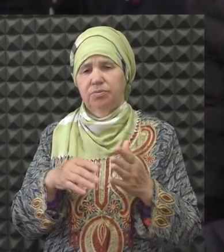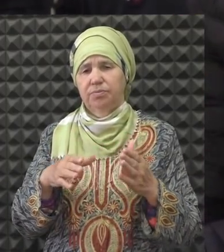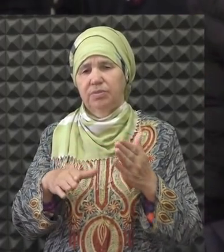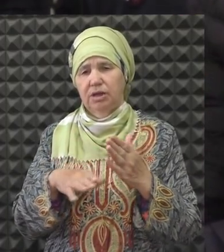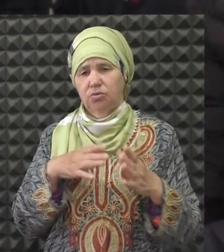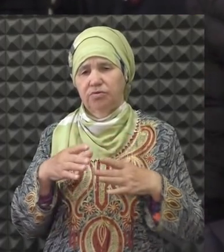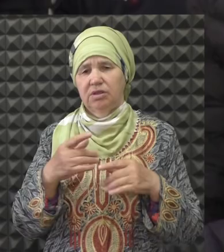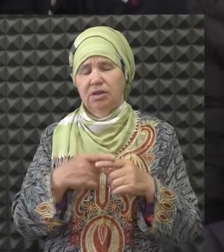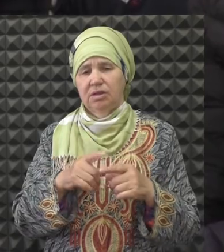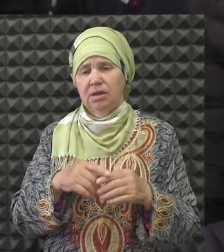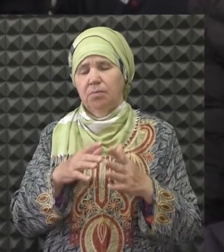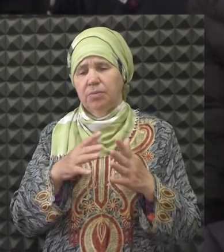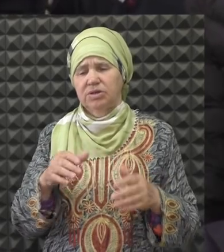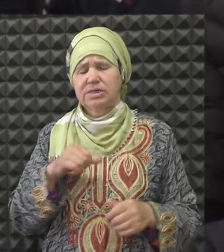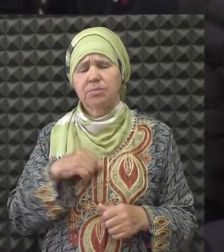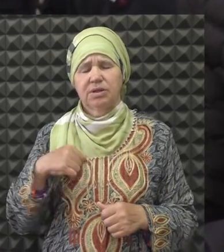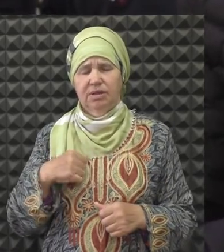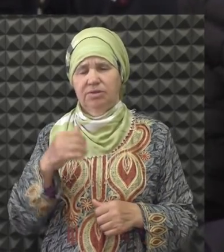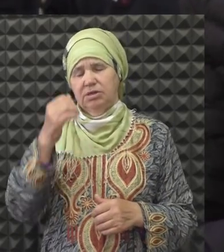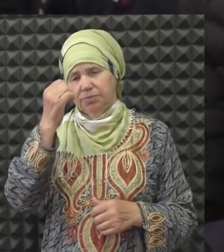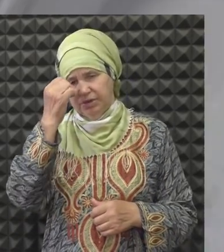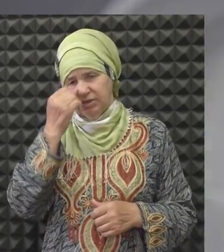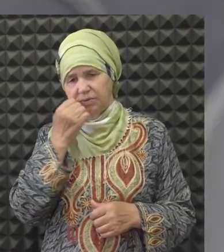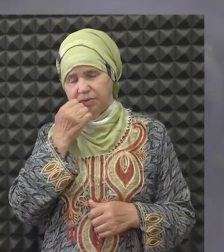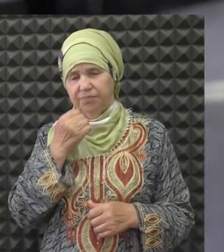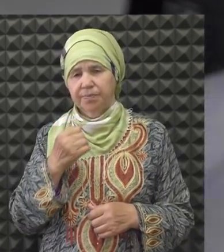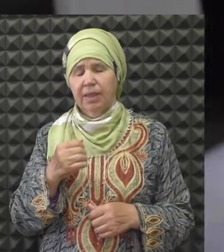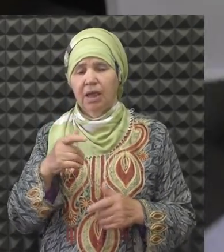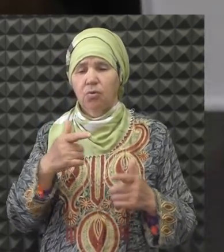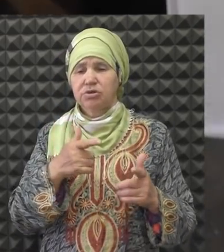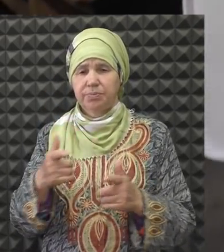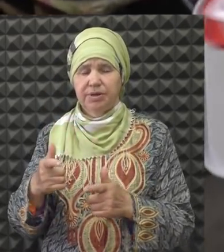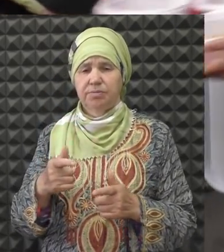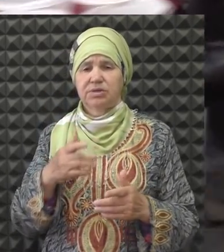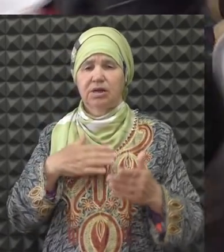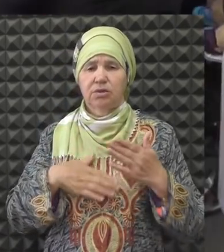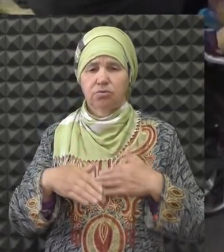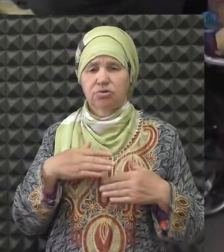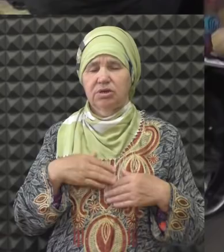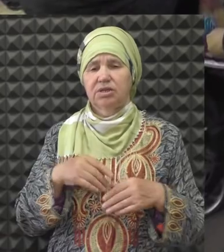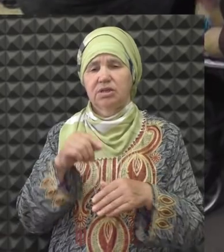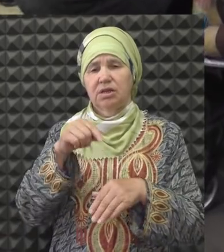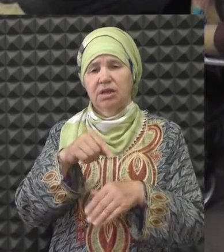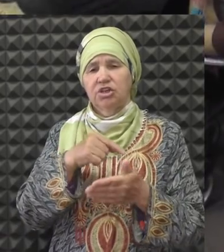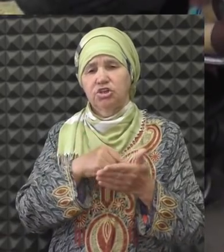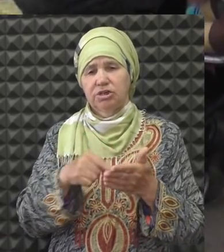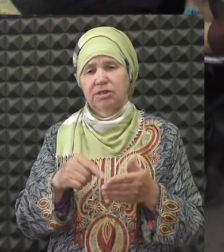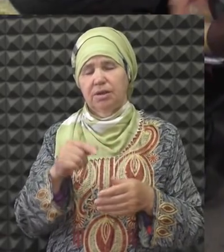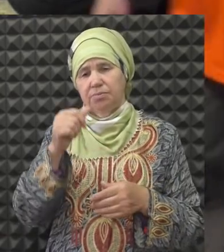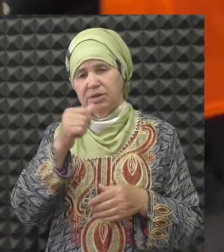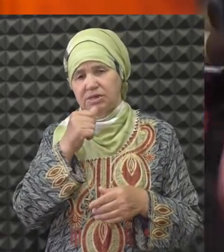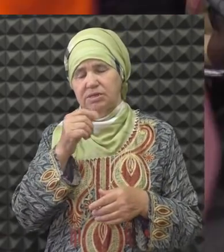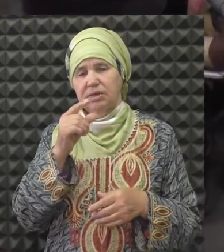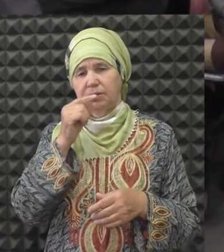которые это сделали. Ну, большое спасибо, самое главное. Гостеприимство, радушие, милосердие и помощь – все это черты Рамадана, которые